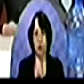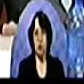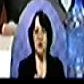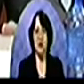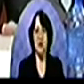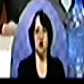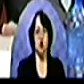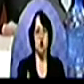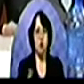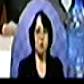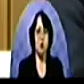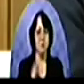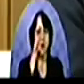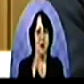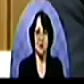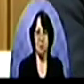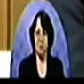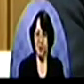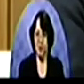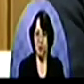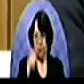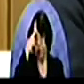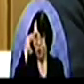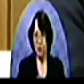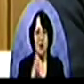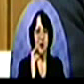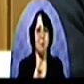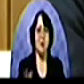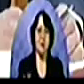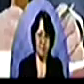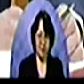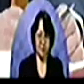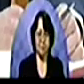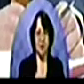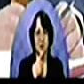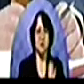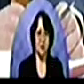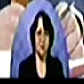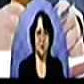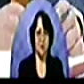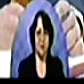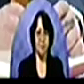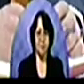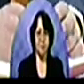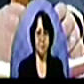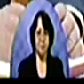хамгийн боломжит хөвлөрийг боловсруулах тал дээр Монголын компаниудтай хамтран ажиллаж байгааг мөн илэрхийллээ.